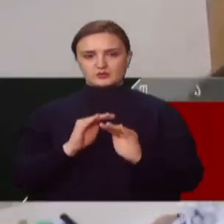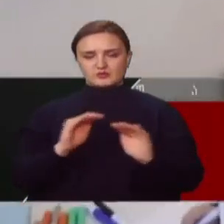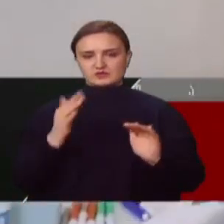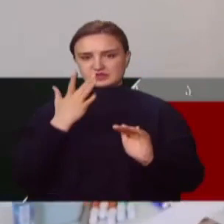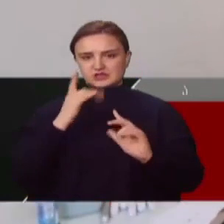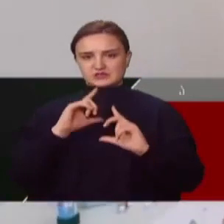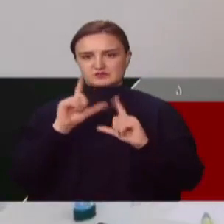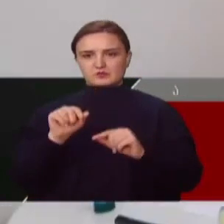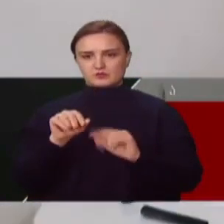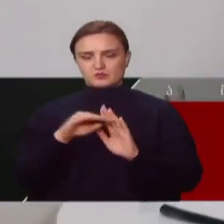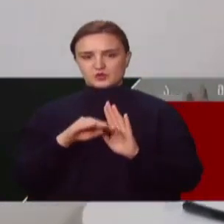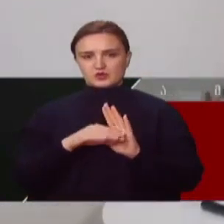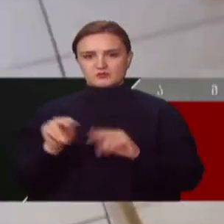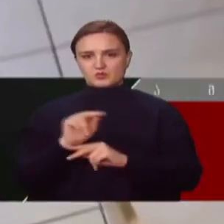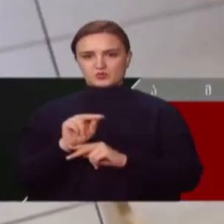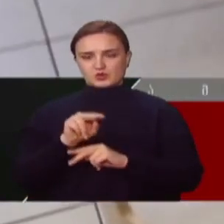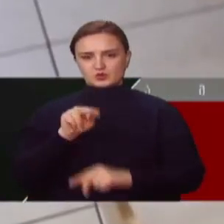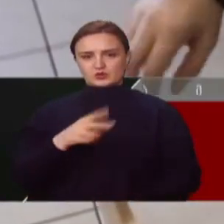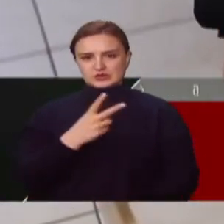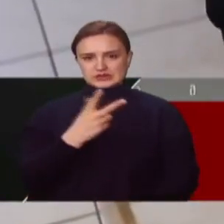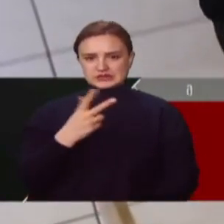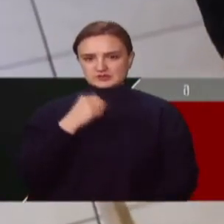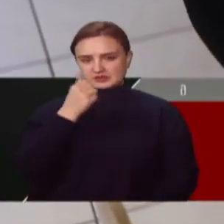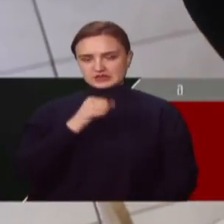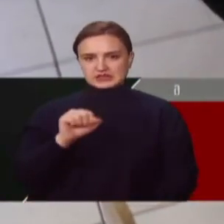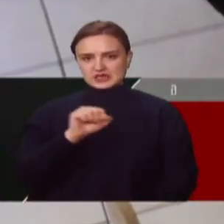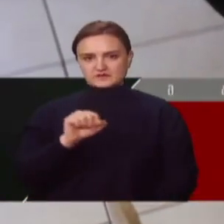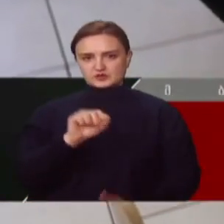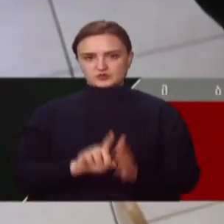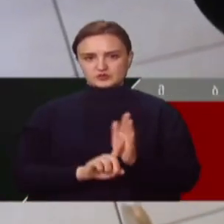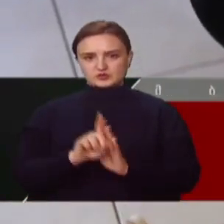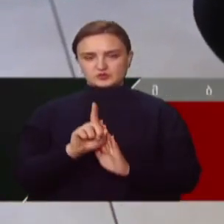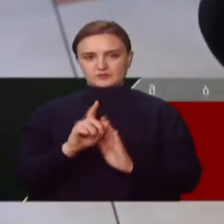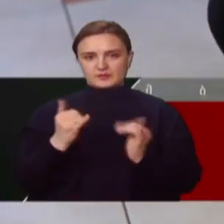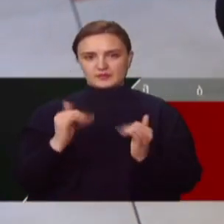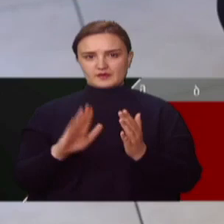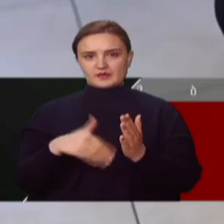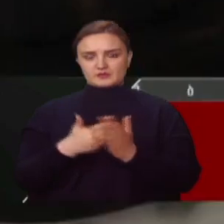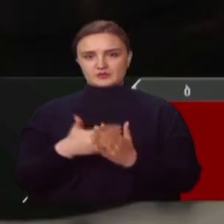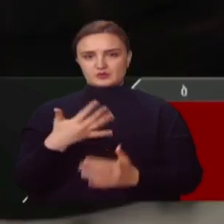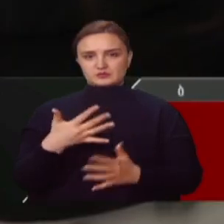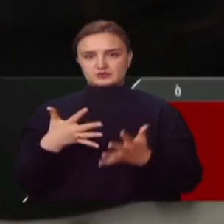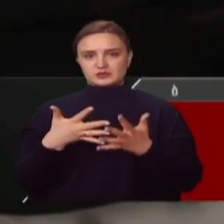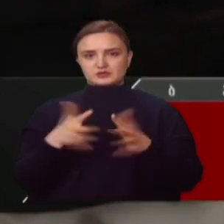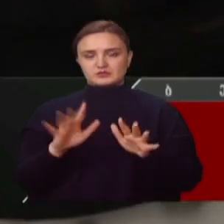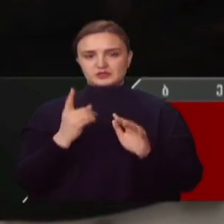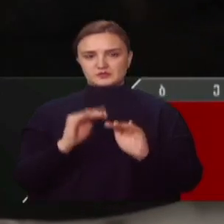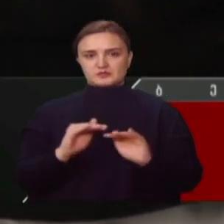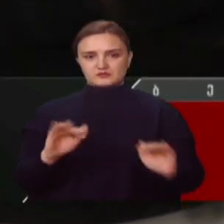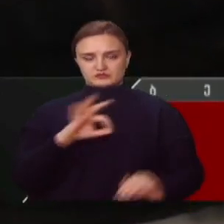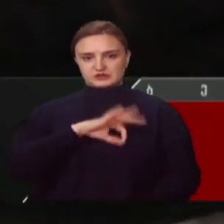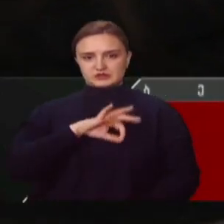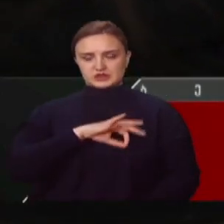საზღვარგარეთ მკურნალობის პროგრამა 2023 წლის აგვისტოში ამოქმედდა და დღემდე 50-ზე მეტი ბავშვი